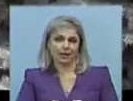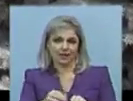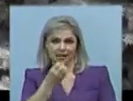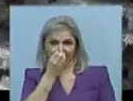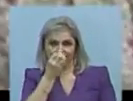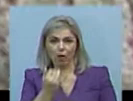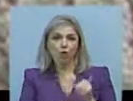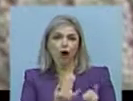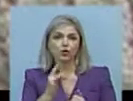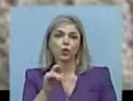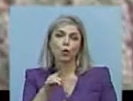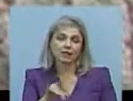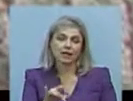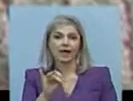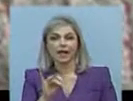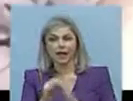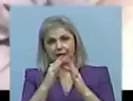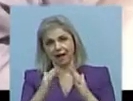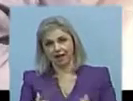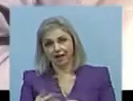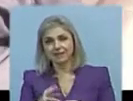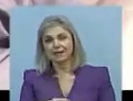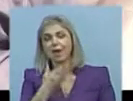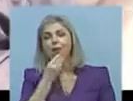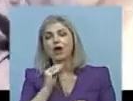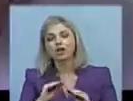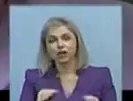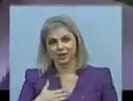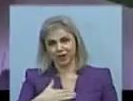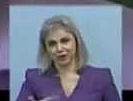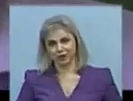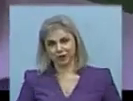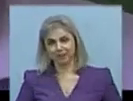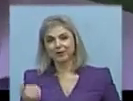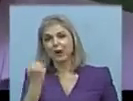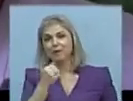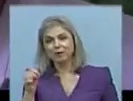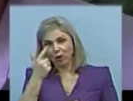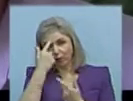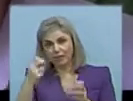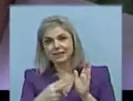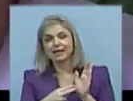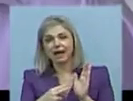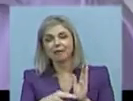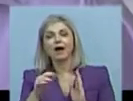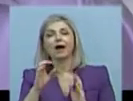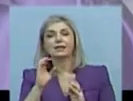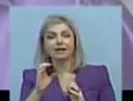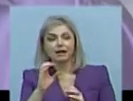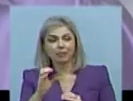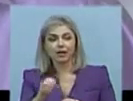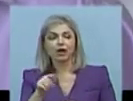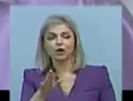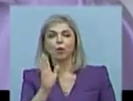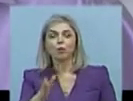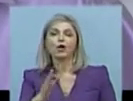трояндами, садити блакитні явини. Це прикрашає наше життя. Переможців оголосять 7 вересня. На них чекають пам'ятні